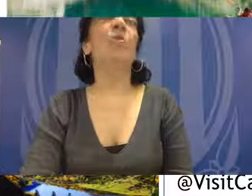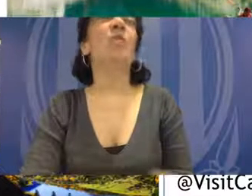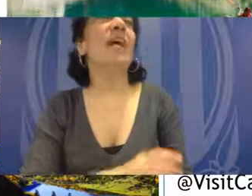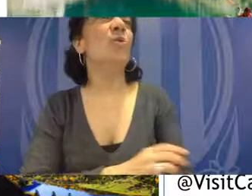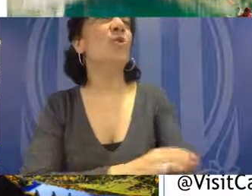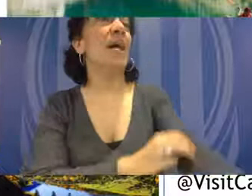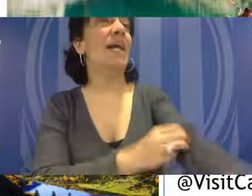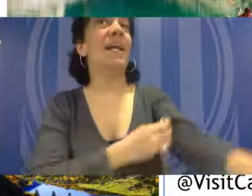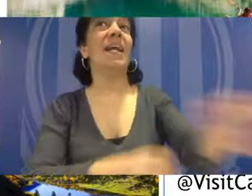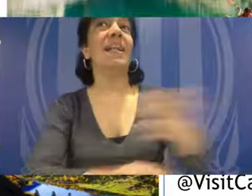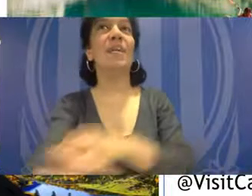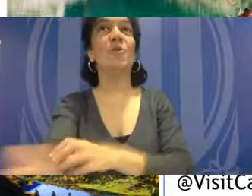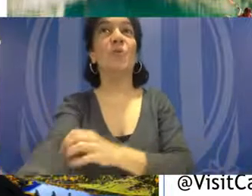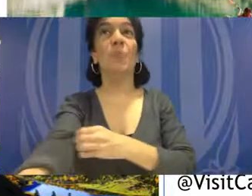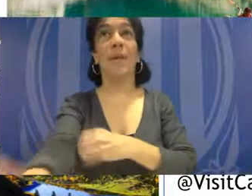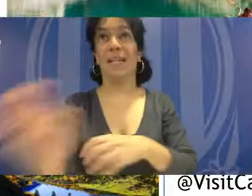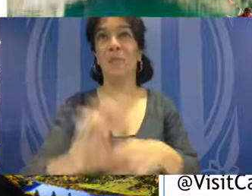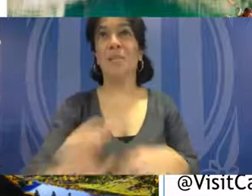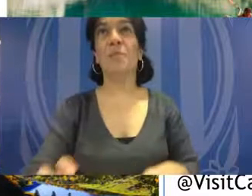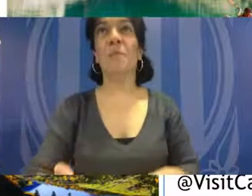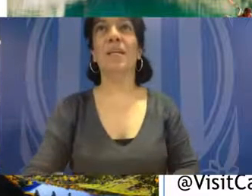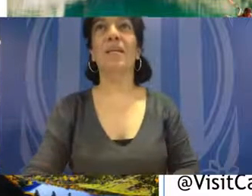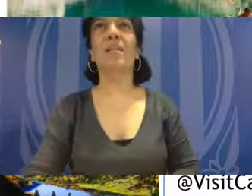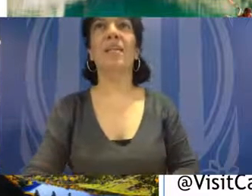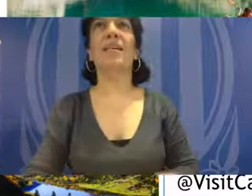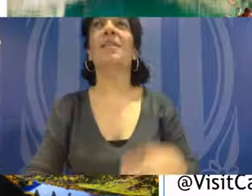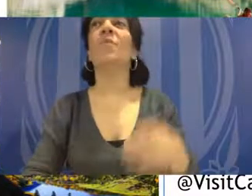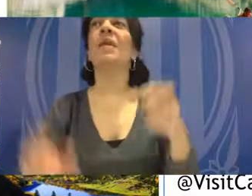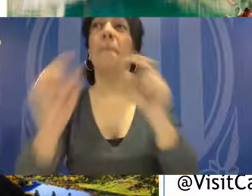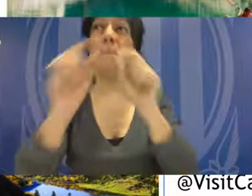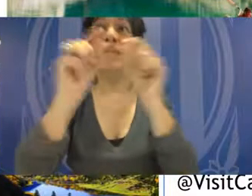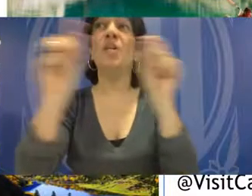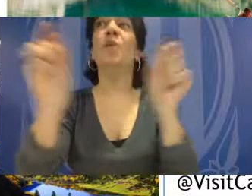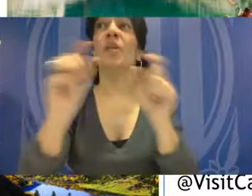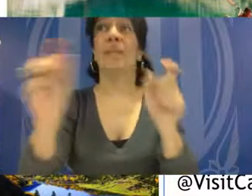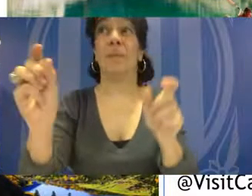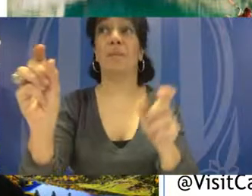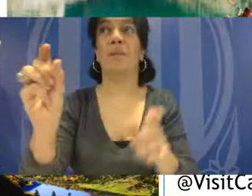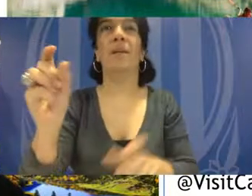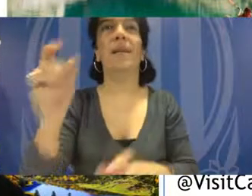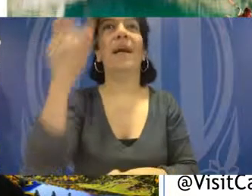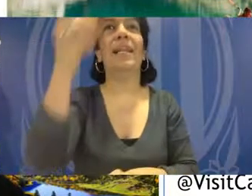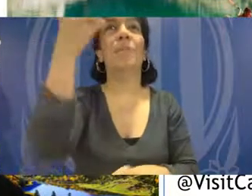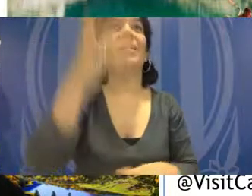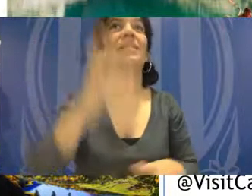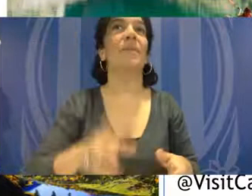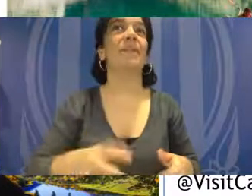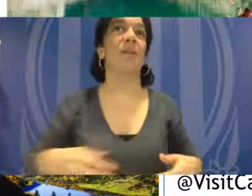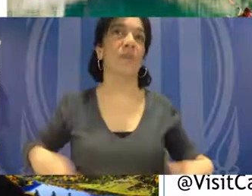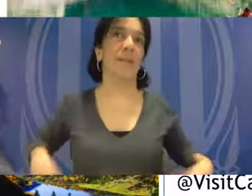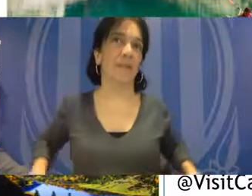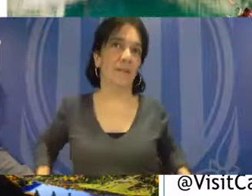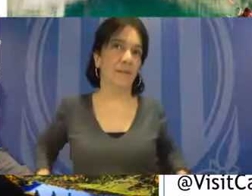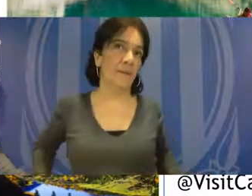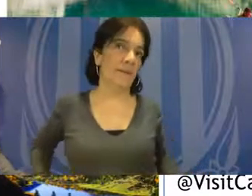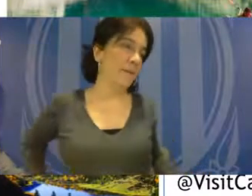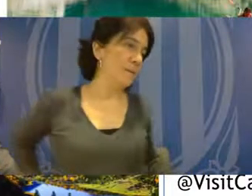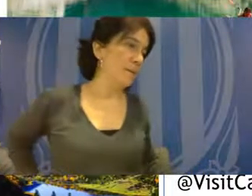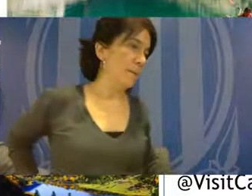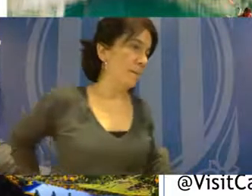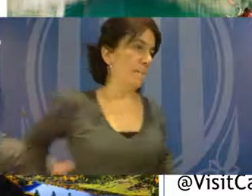Podeu buscar-los en el canal de YouTube Catalunya Experience i es diuen Videoblog Trips. El d'avui és de Barcelona.